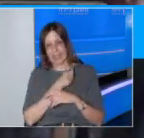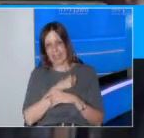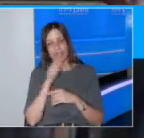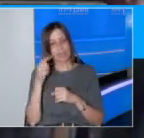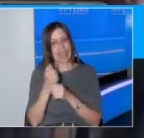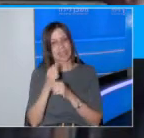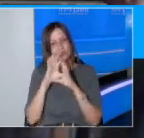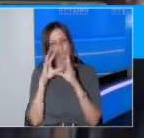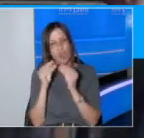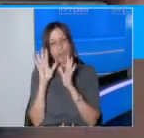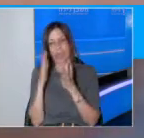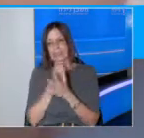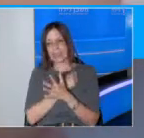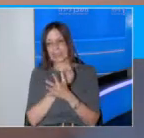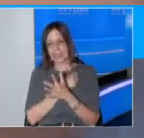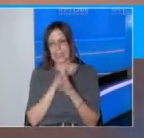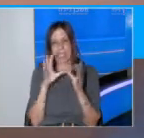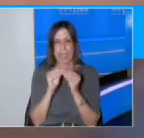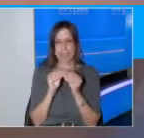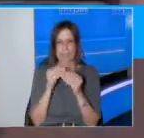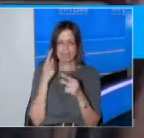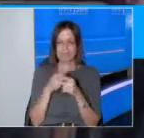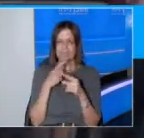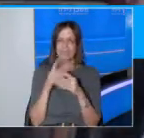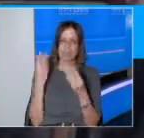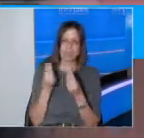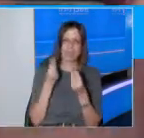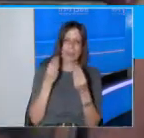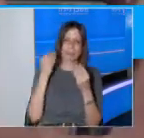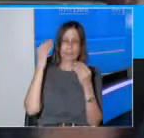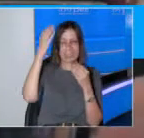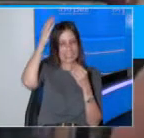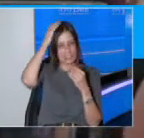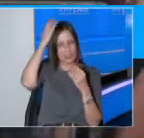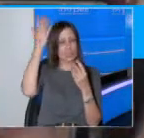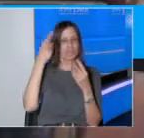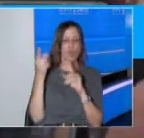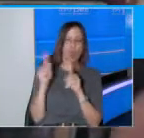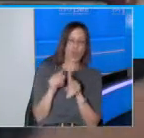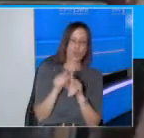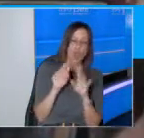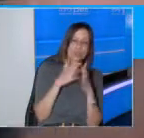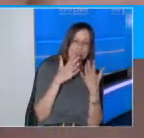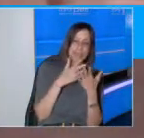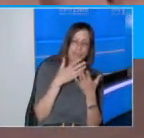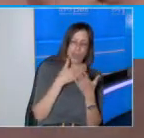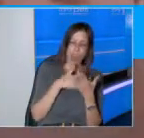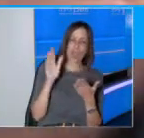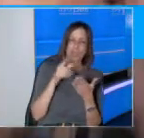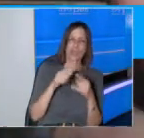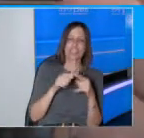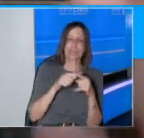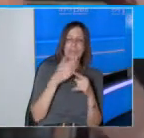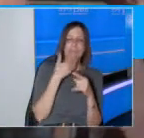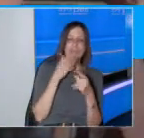עשו את הכל נורא נורא דתי, עם כל ההקפדות והחומרות והכיסויים, ומצד שני, את אותו ספר הורידו ממנו את כל הסממנים